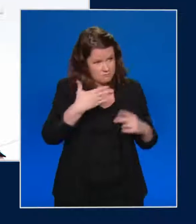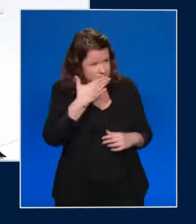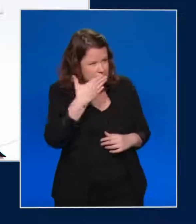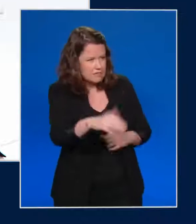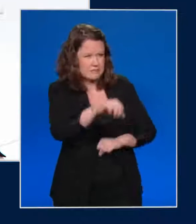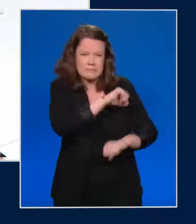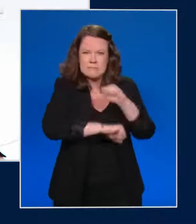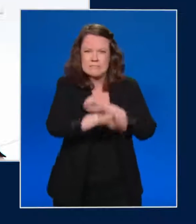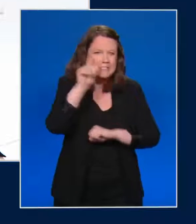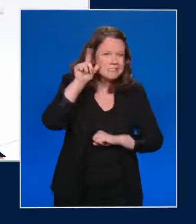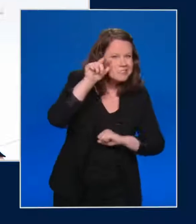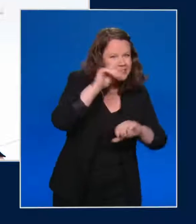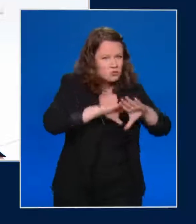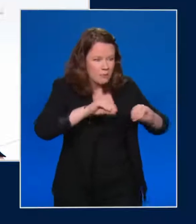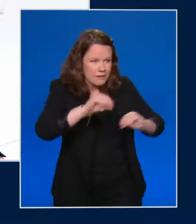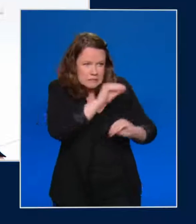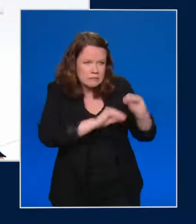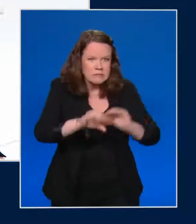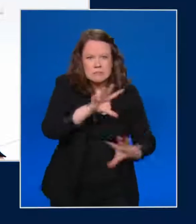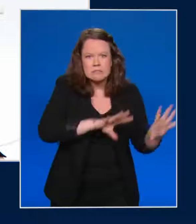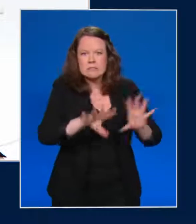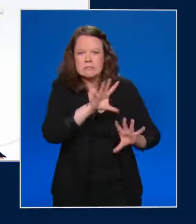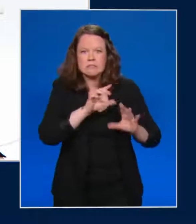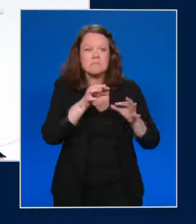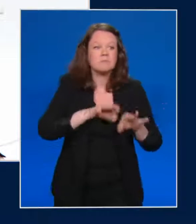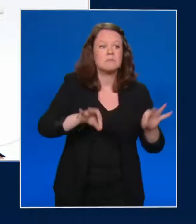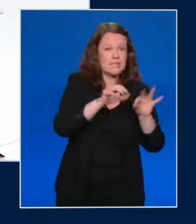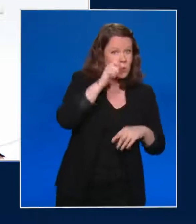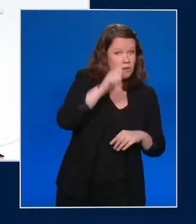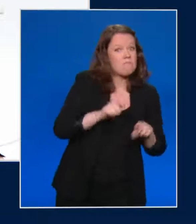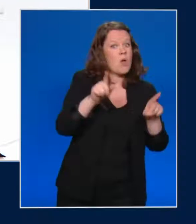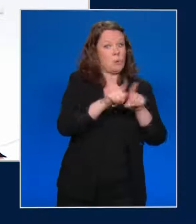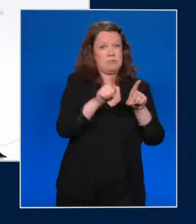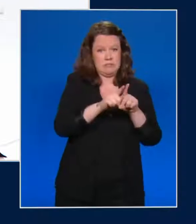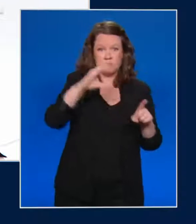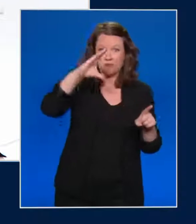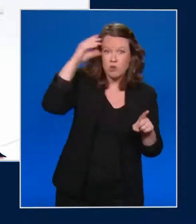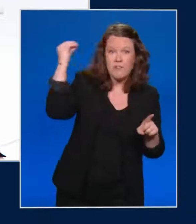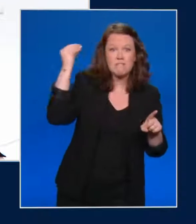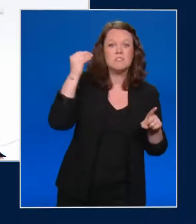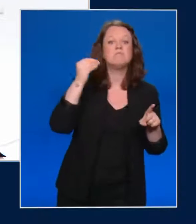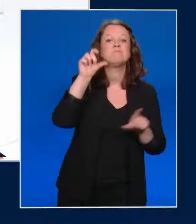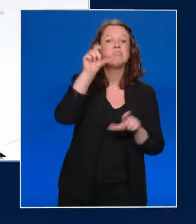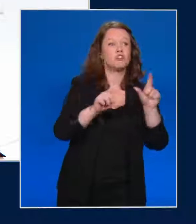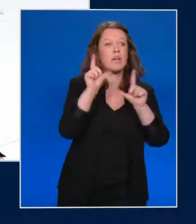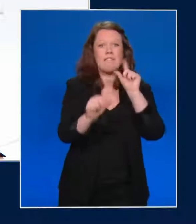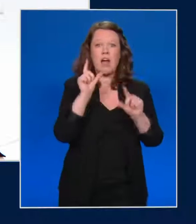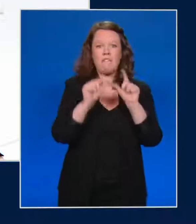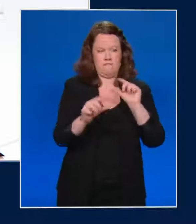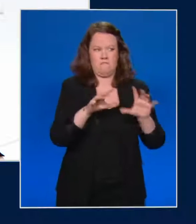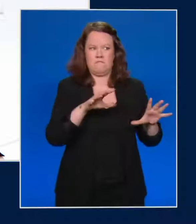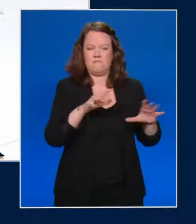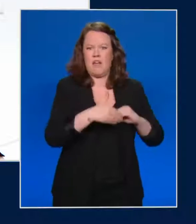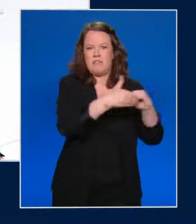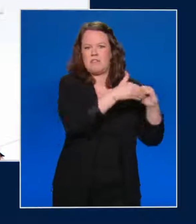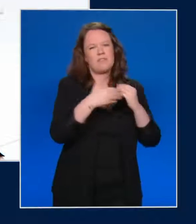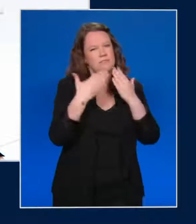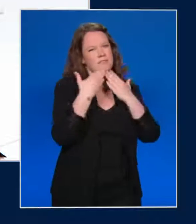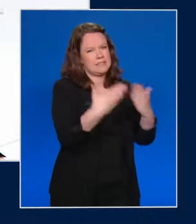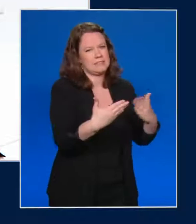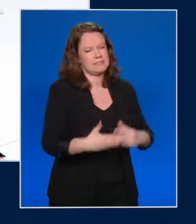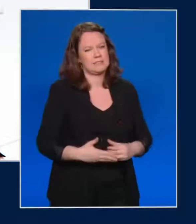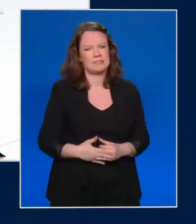charge nos compatriotes en moldavie et sur les principaux points de sortie du territoire ukrainien je